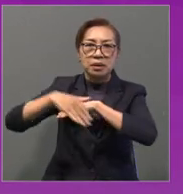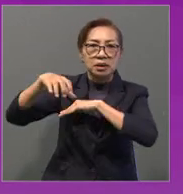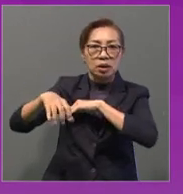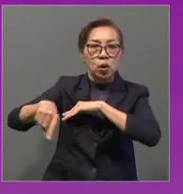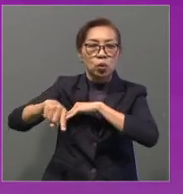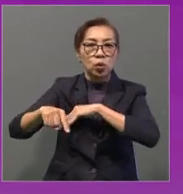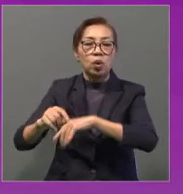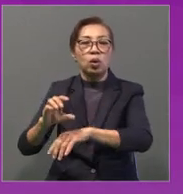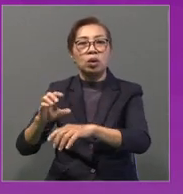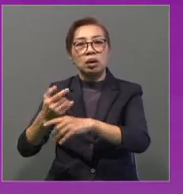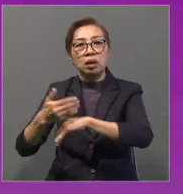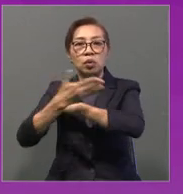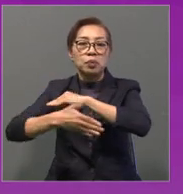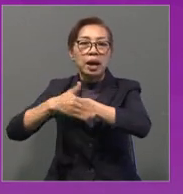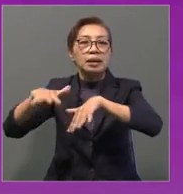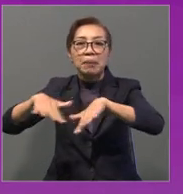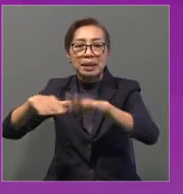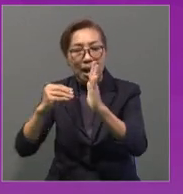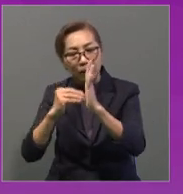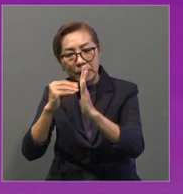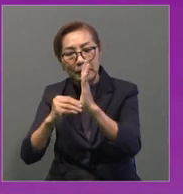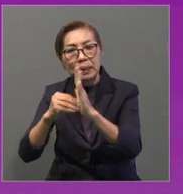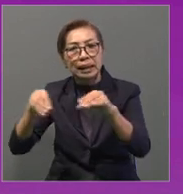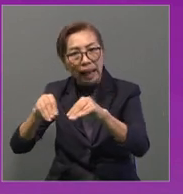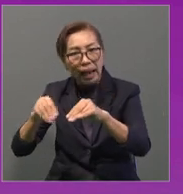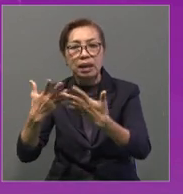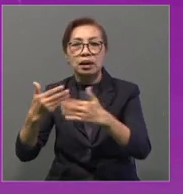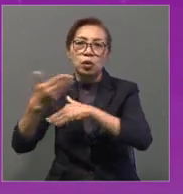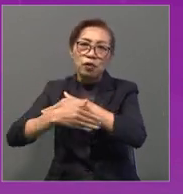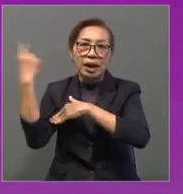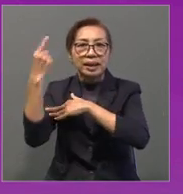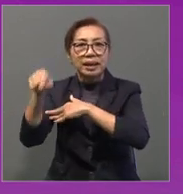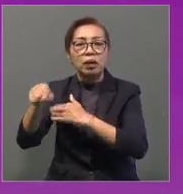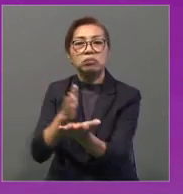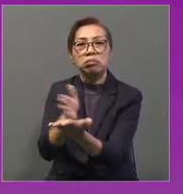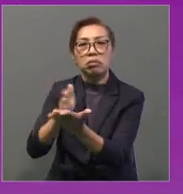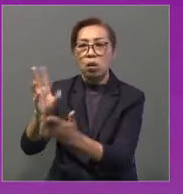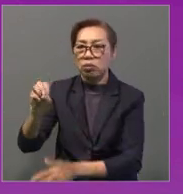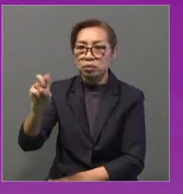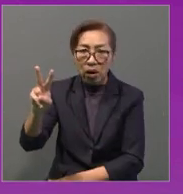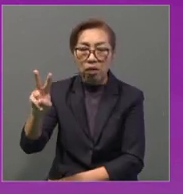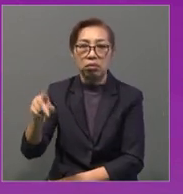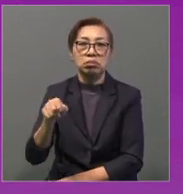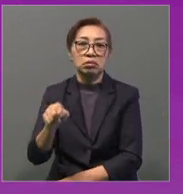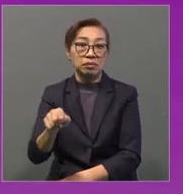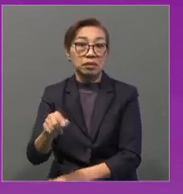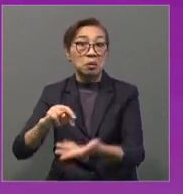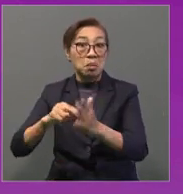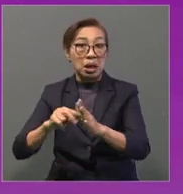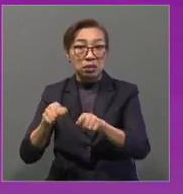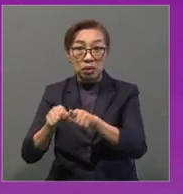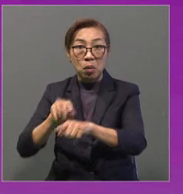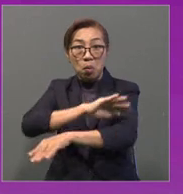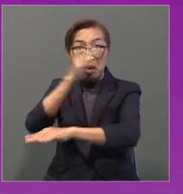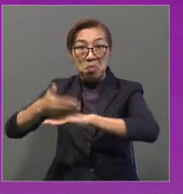รสธรรมดารสชานเมืองแล้วก็ขบวนรถนำเที่ยวอันนี้ 62ขบวนคือถามว่าปิดสถานีกรุงเทพ